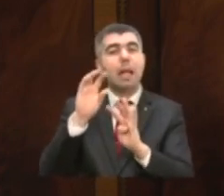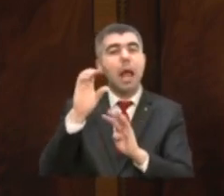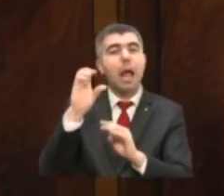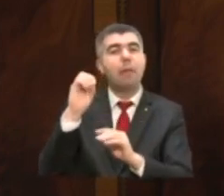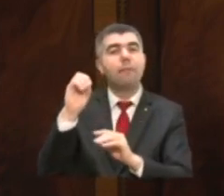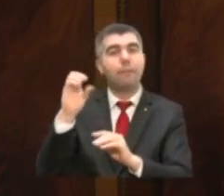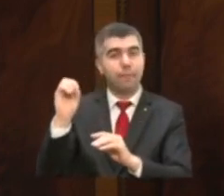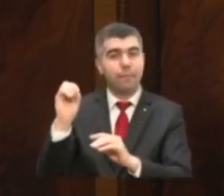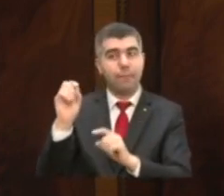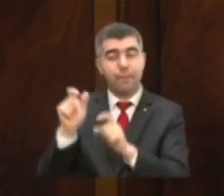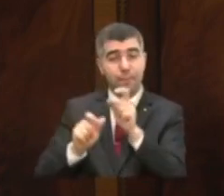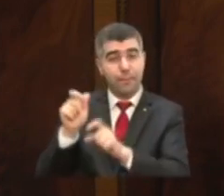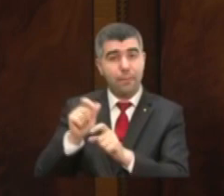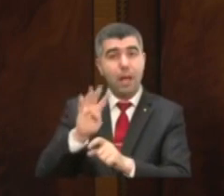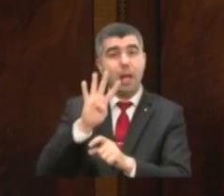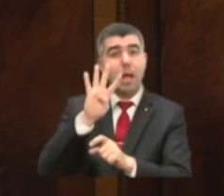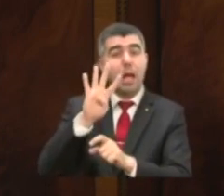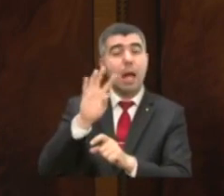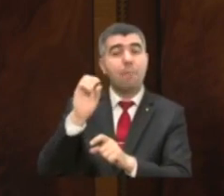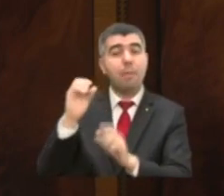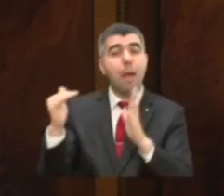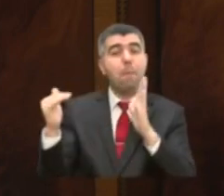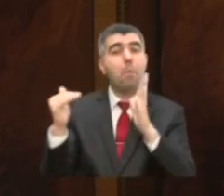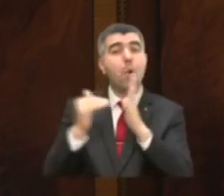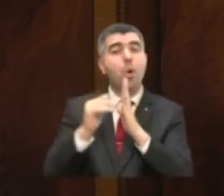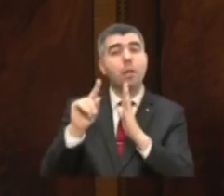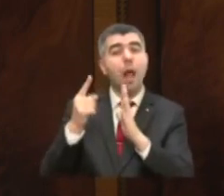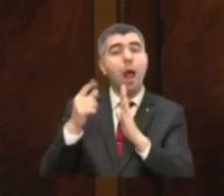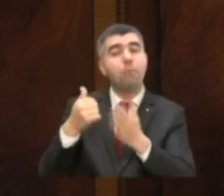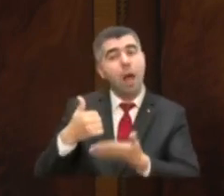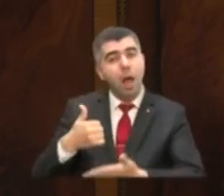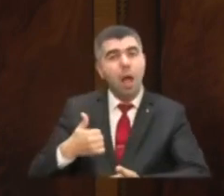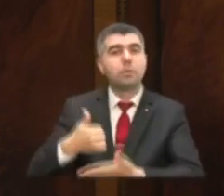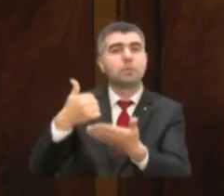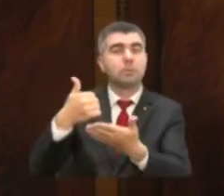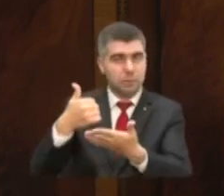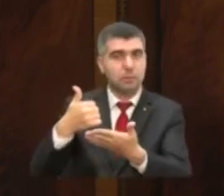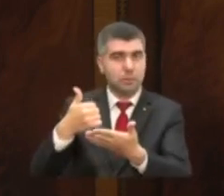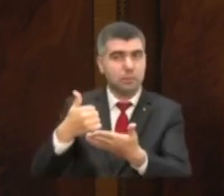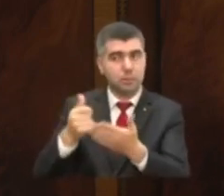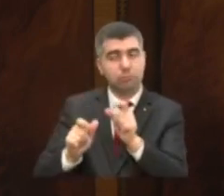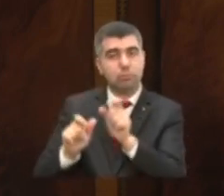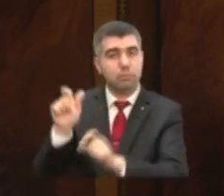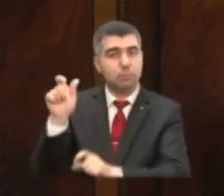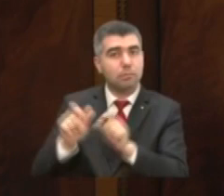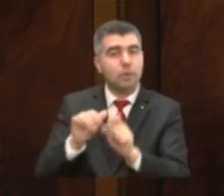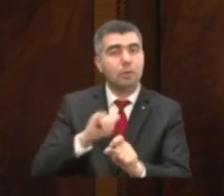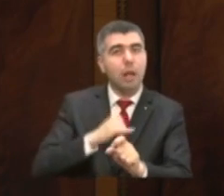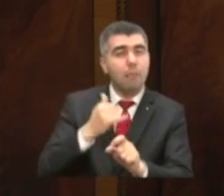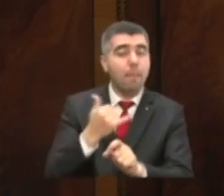ذاتي وحوالي 400 مليون درهم من رقم معاملات مصرح به من قبل المقاولين الذاتيين، وهذا شيء